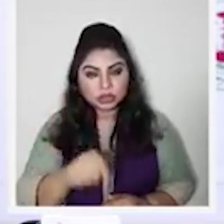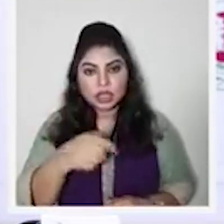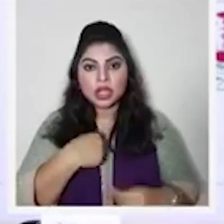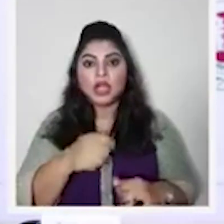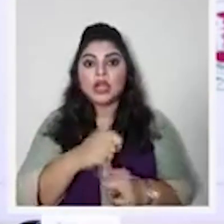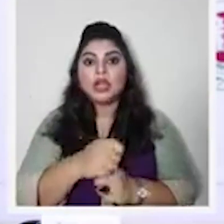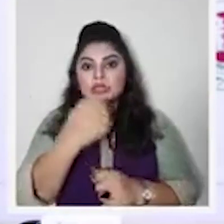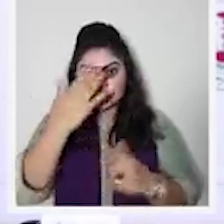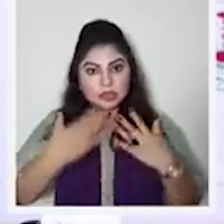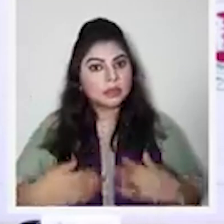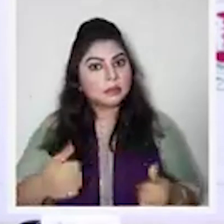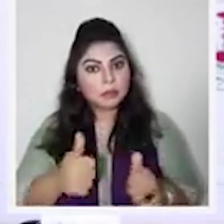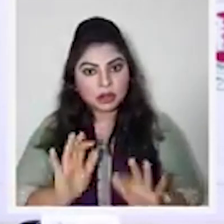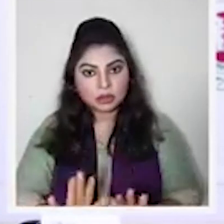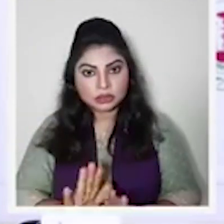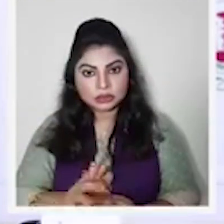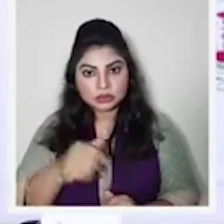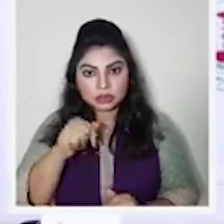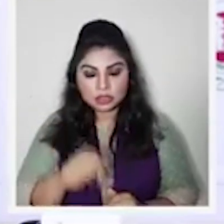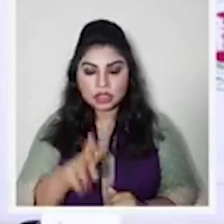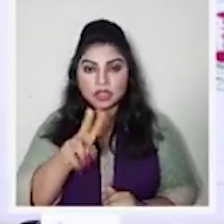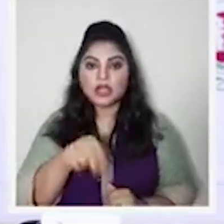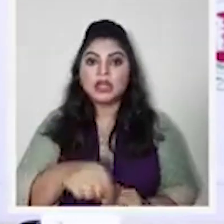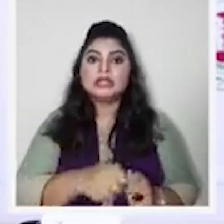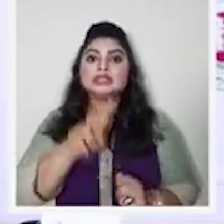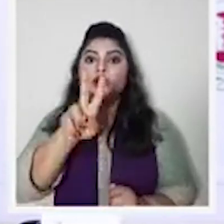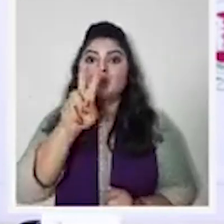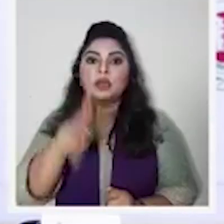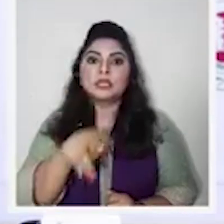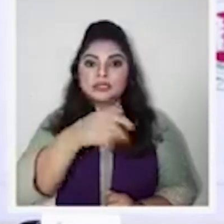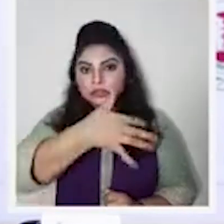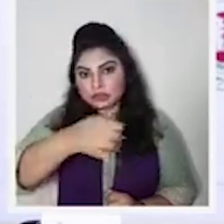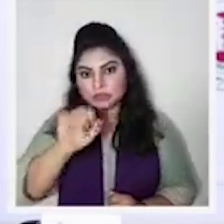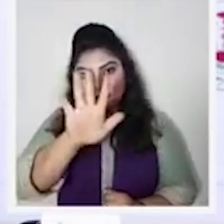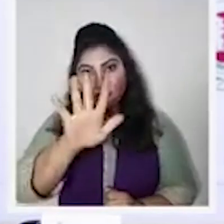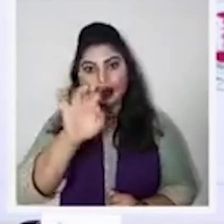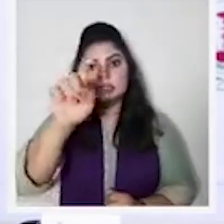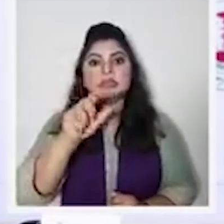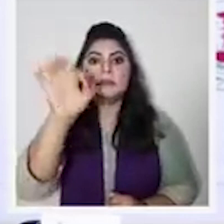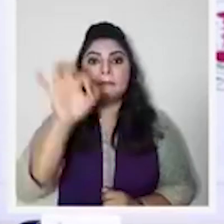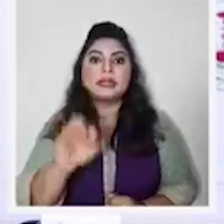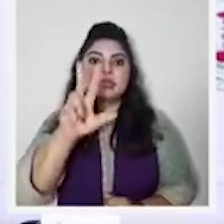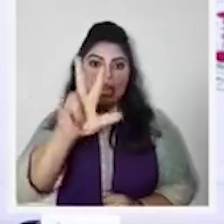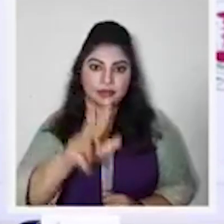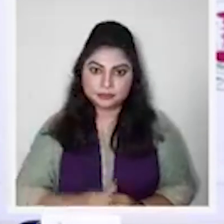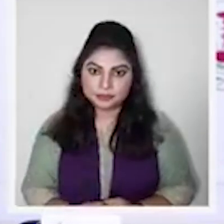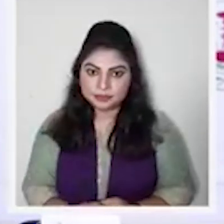এ পর্যন্ত মৃত্যুবরণ করেছেন পুরুষ 2,040 জন এবং নারী 541 জন। শতাংশ পুরুষের